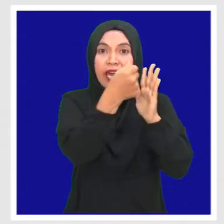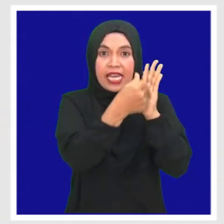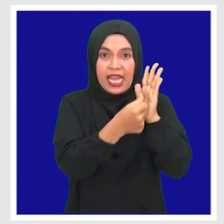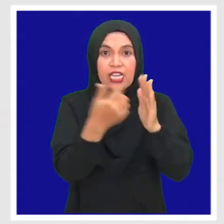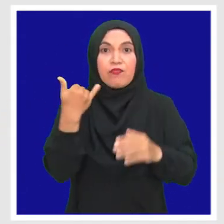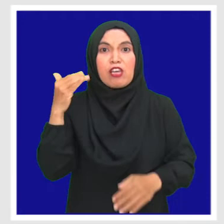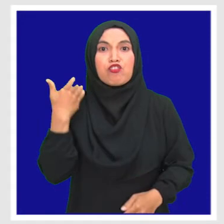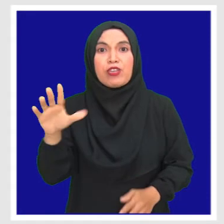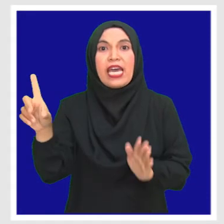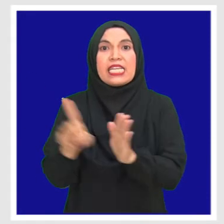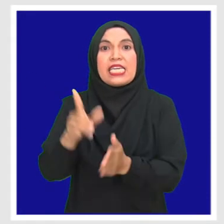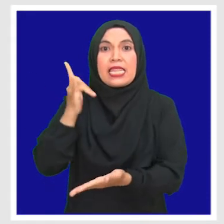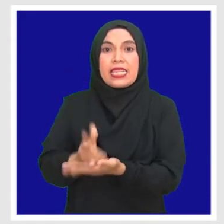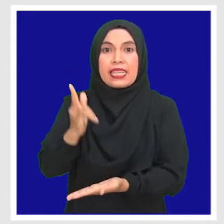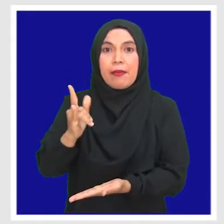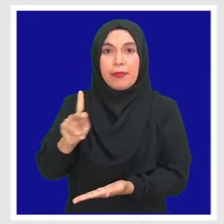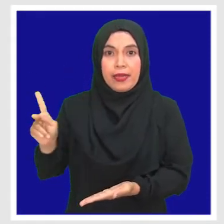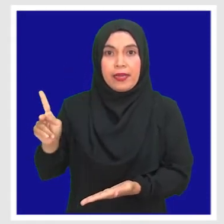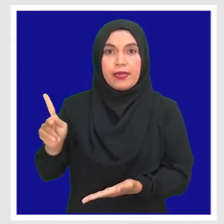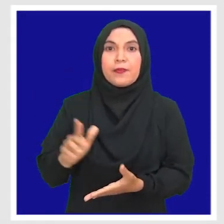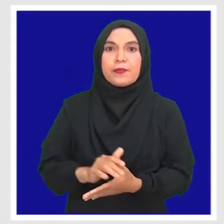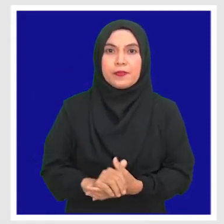ditentukan.